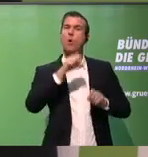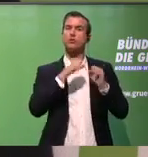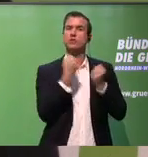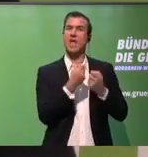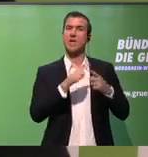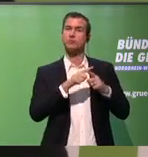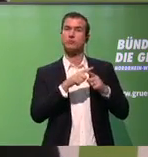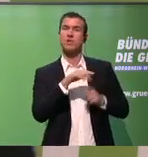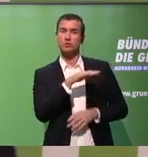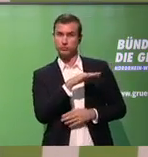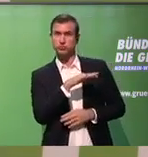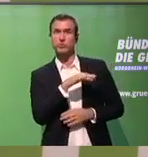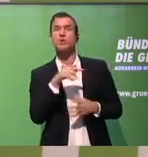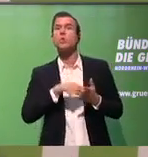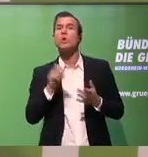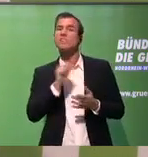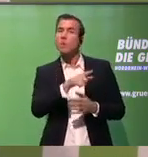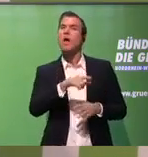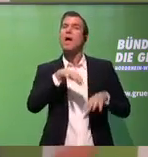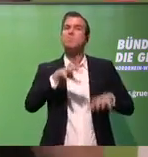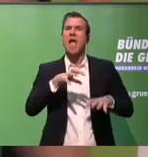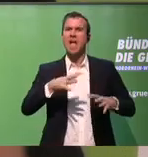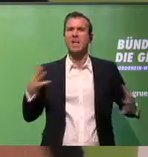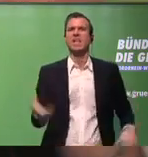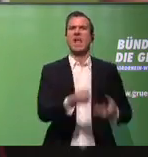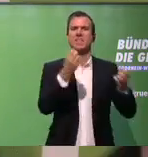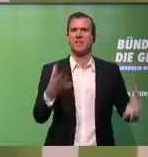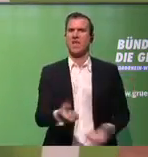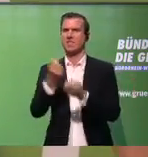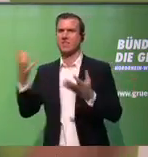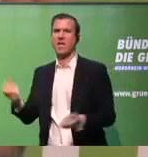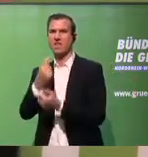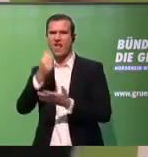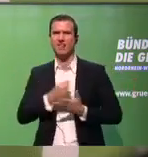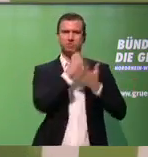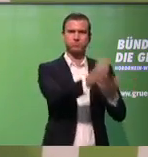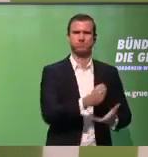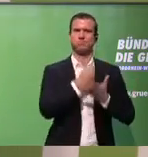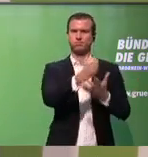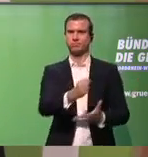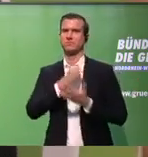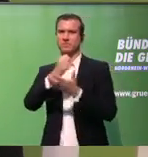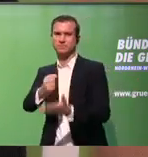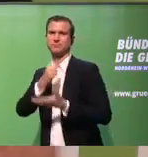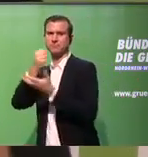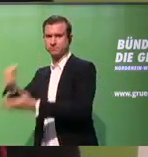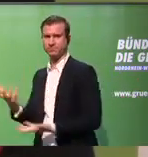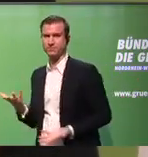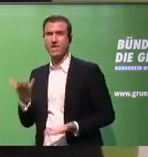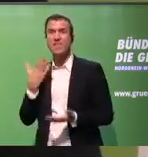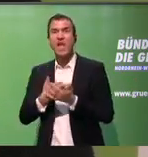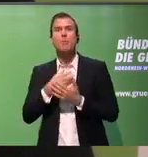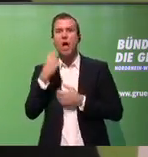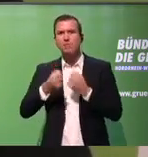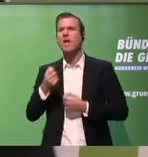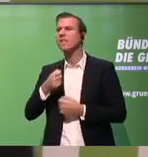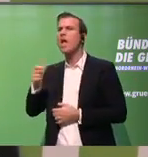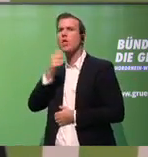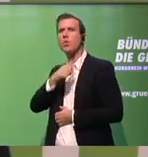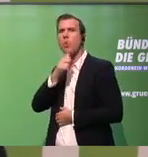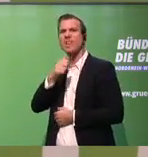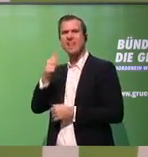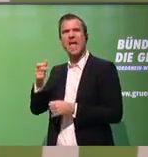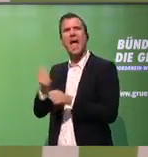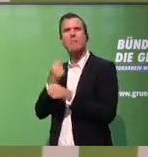es, weil Spanien eben die ganzen Banken retten musste. Und für die ganzen Banken wurden dann unglaublich viel Geld ausgegeben, sodass für die Jugendlichen, Arbeitslosen jetzt auch nichts